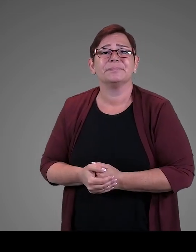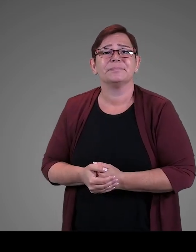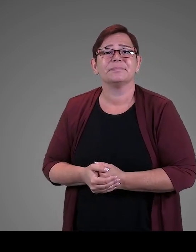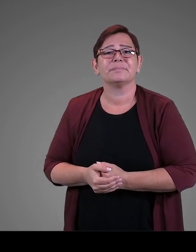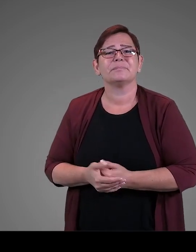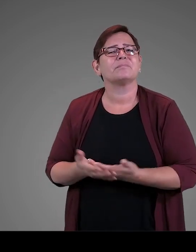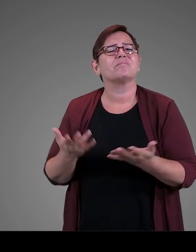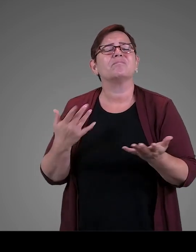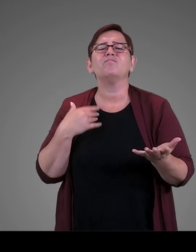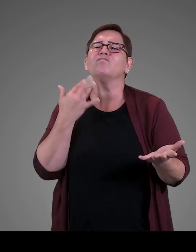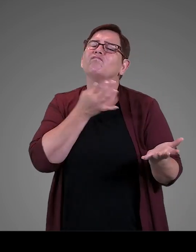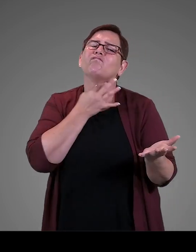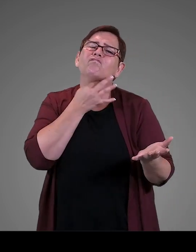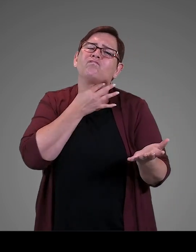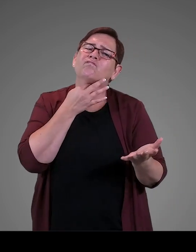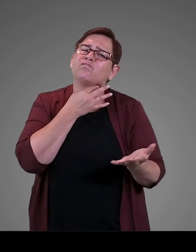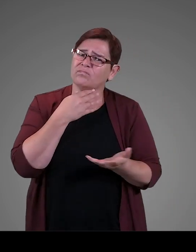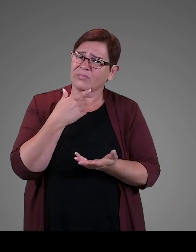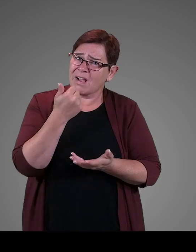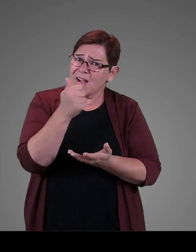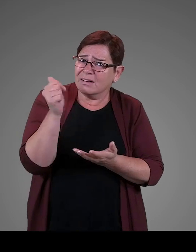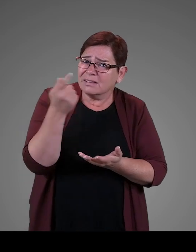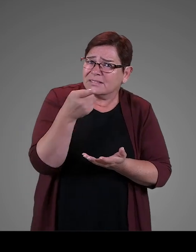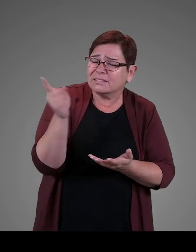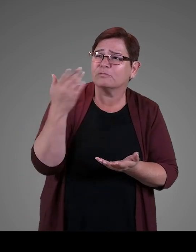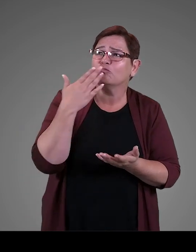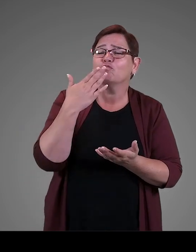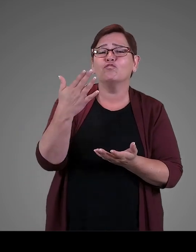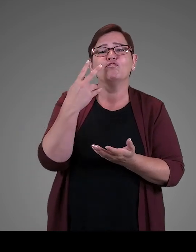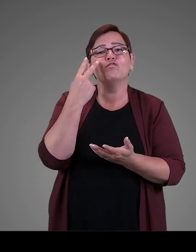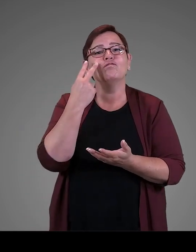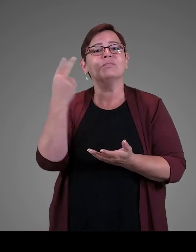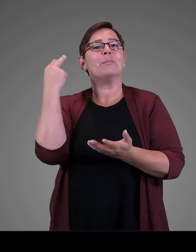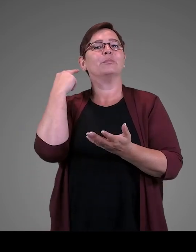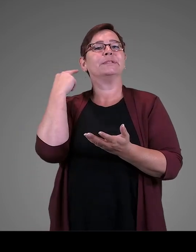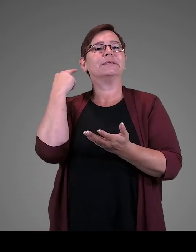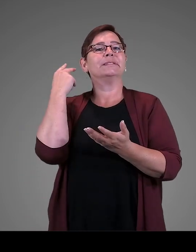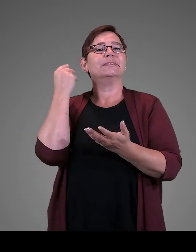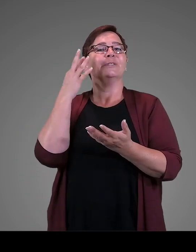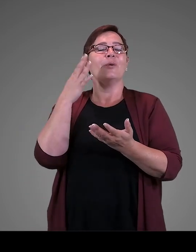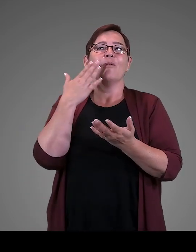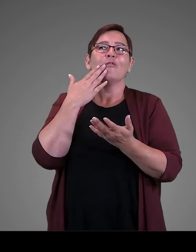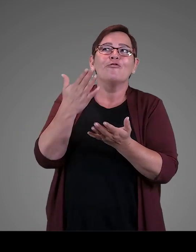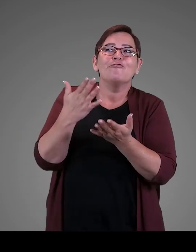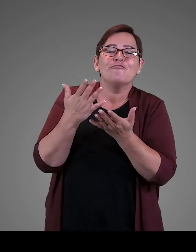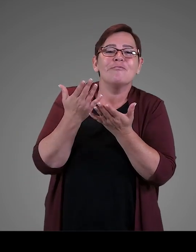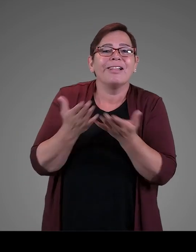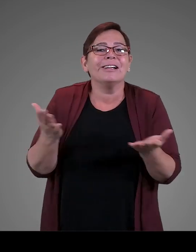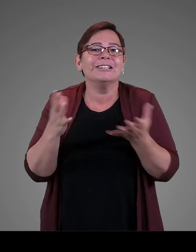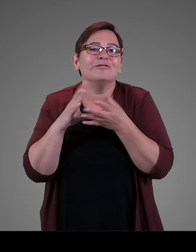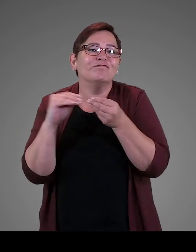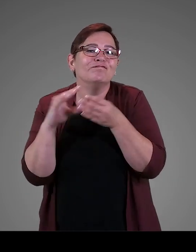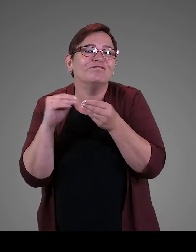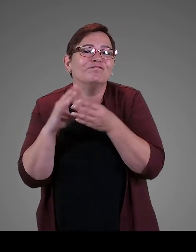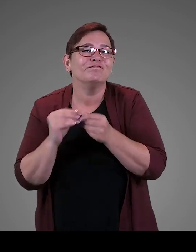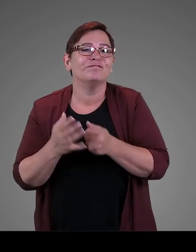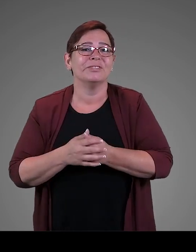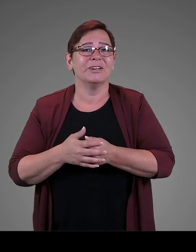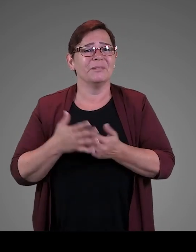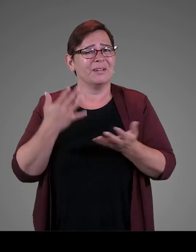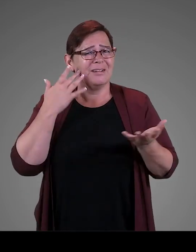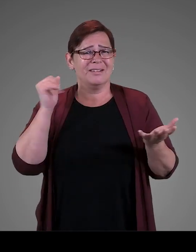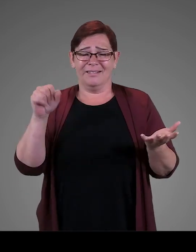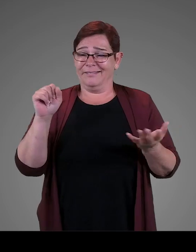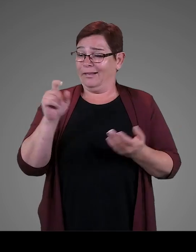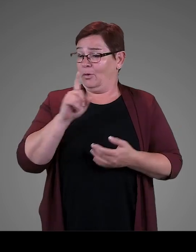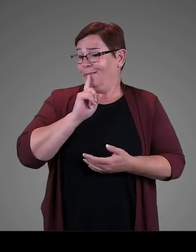avez des bons souvenirs ou des bonnes choses à dire. Parce que c'est vrai qu'on peut se plaindre toute la journée. Il y a plein de choses qui ne vont pas dans